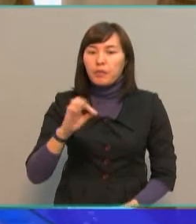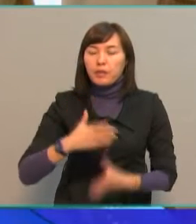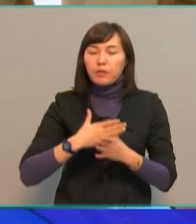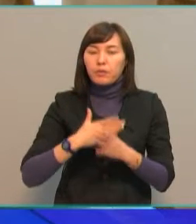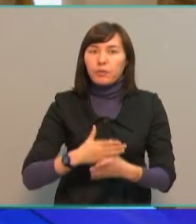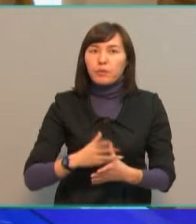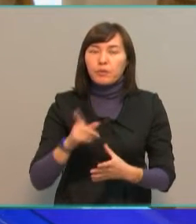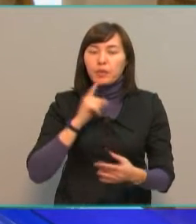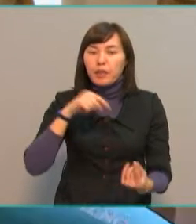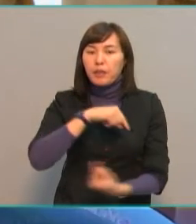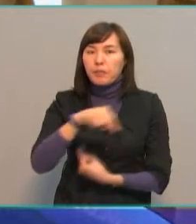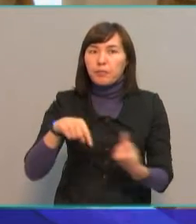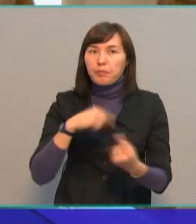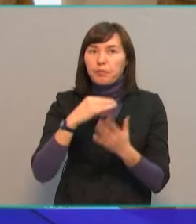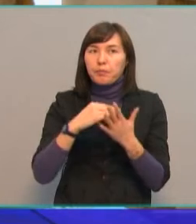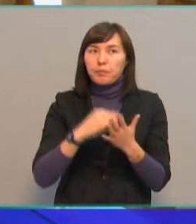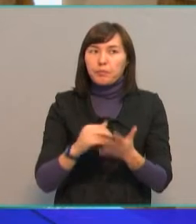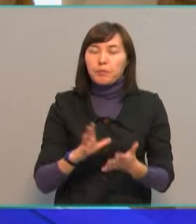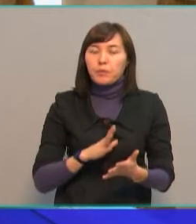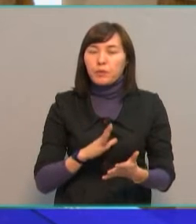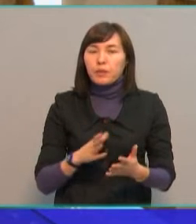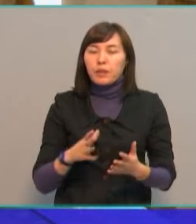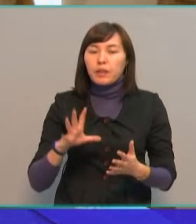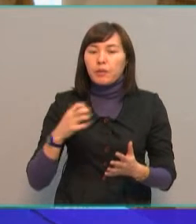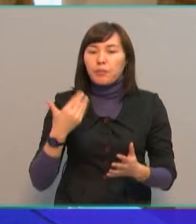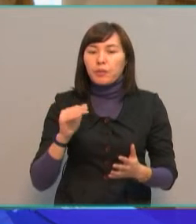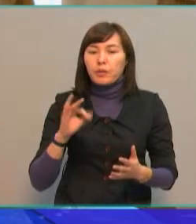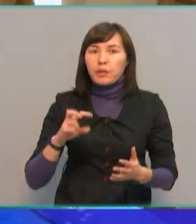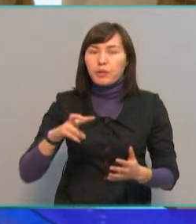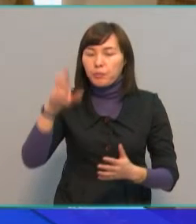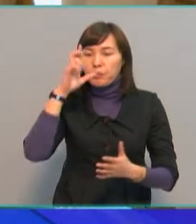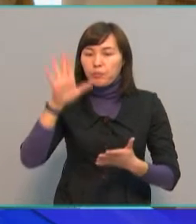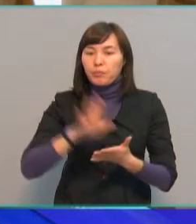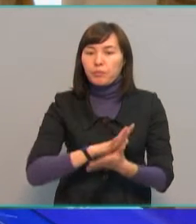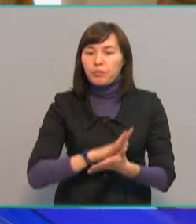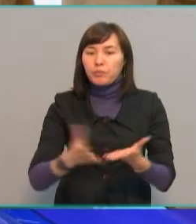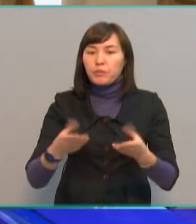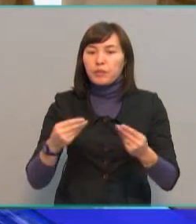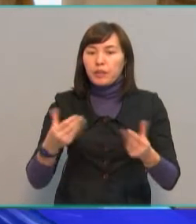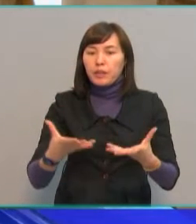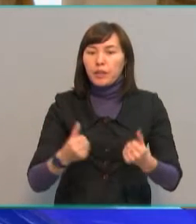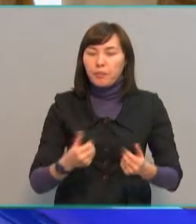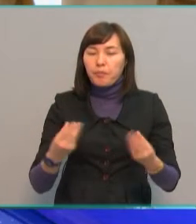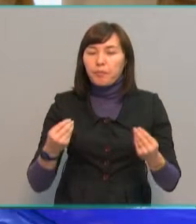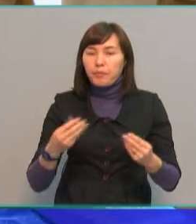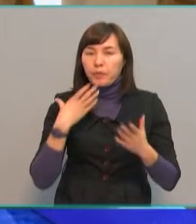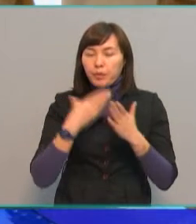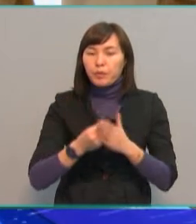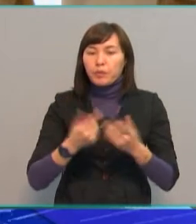қолдауымен жас кәсіпкерлік бағдарламасын оқыдық. Онда 505 мың теңге мемлекеттік грант жеңіп алдық, оған өзіміз қосымша оборудование